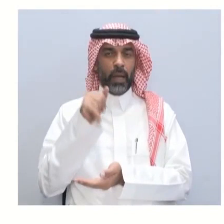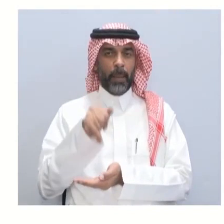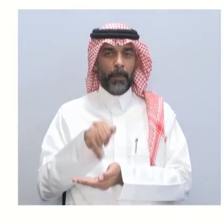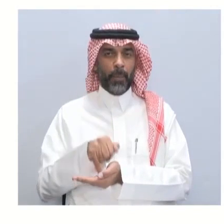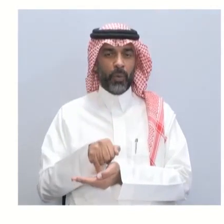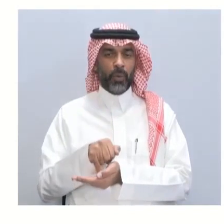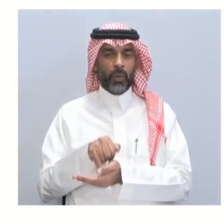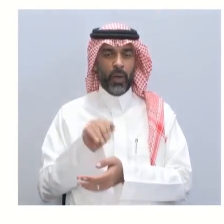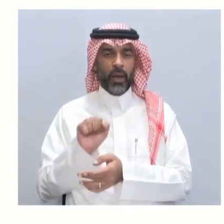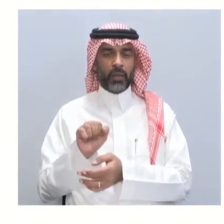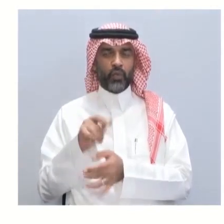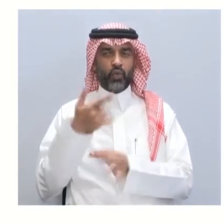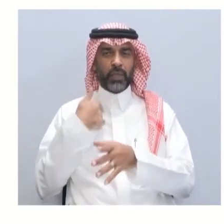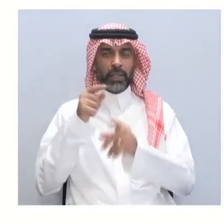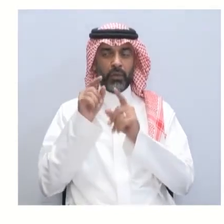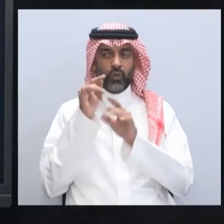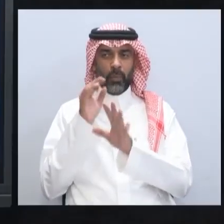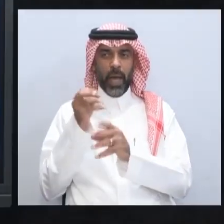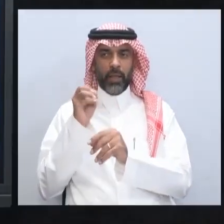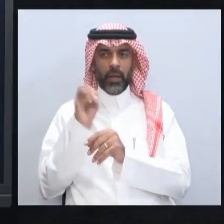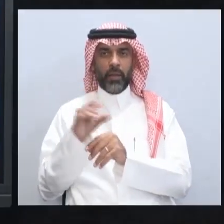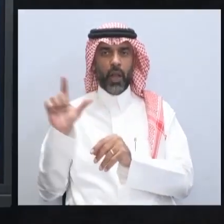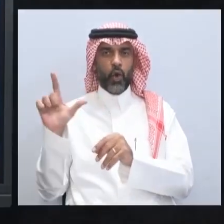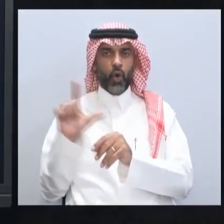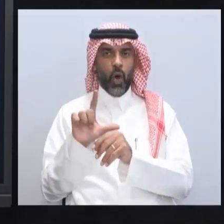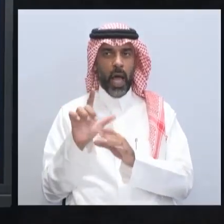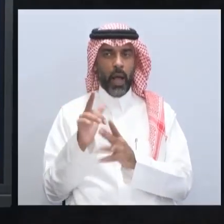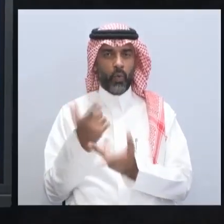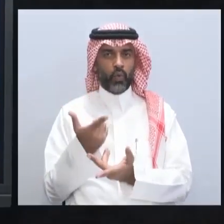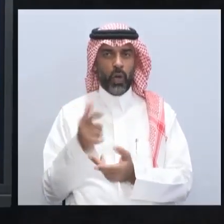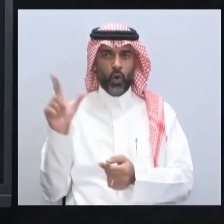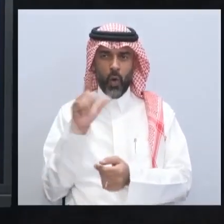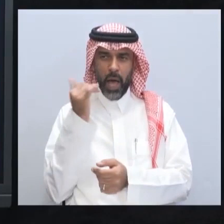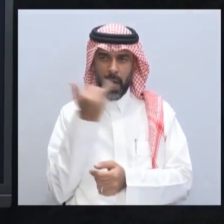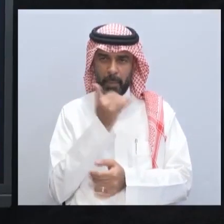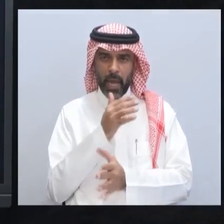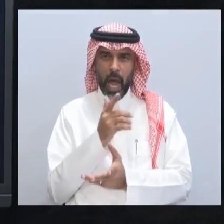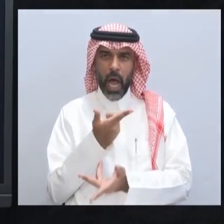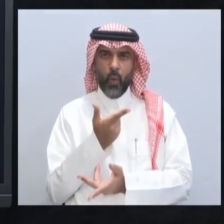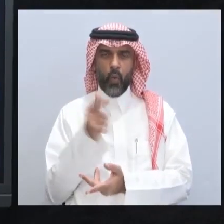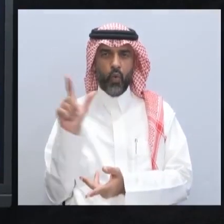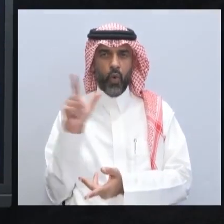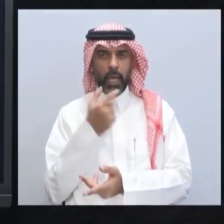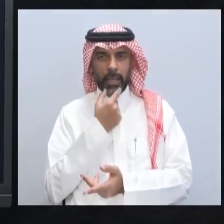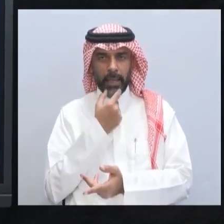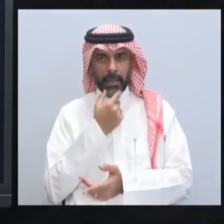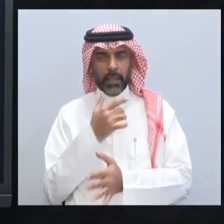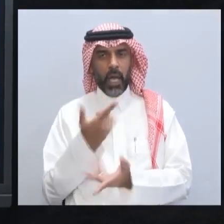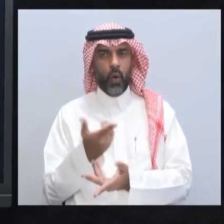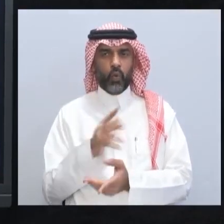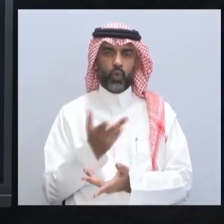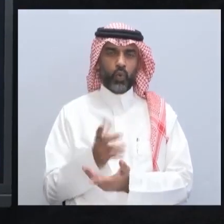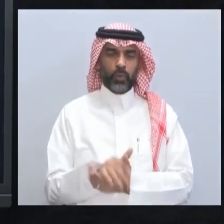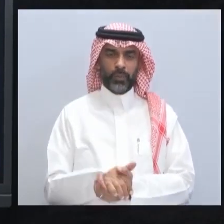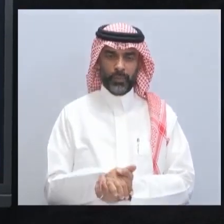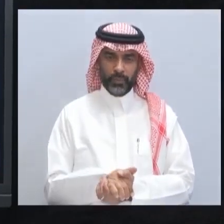الشاشات التاليه ايضا هل عمليه الانتقال ستكون باللغه العربيه او عرض الشاشه الثانيه باللغه العربيه